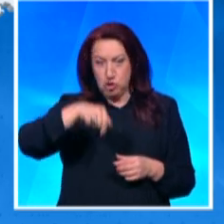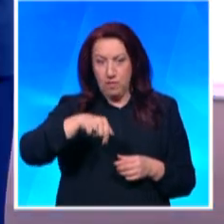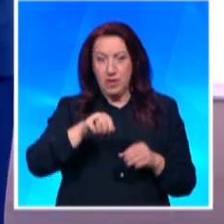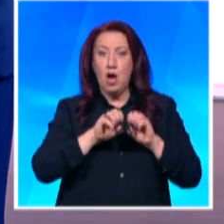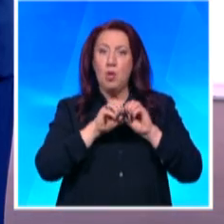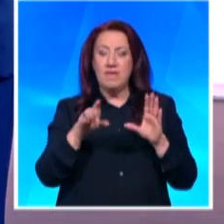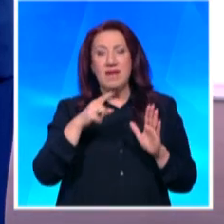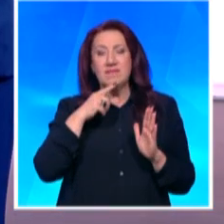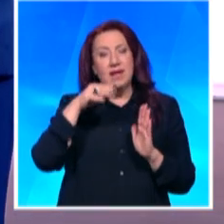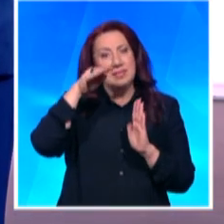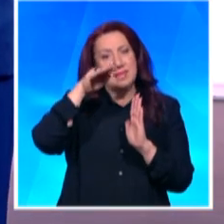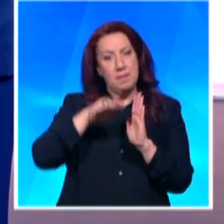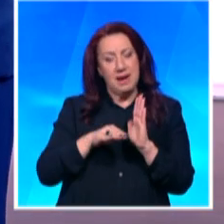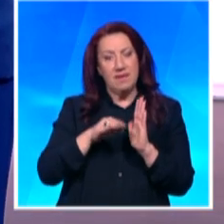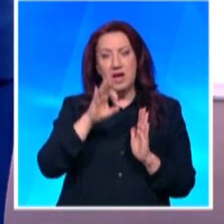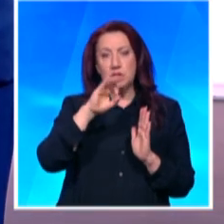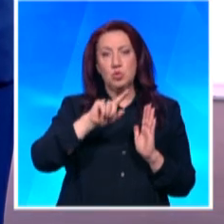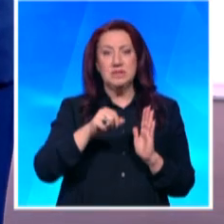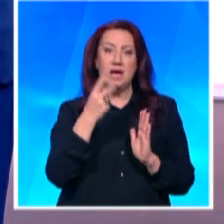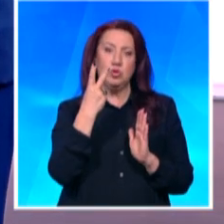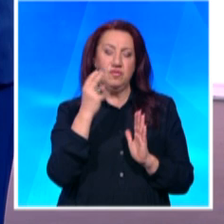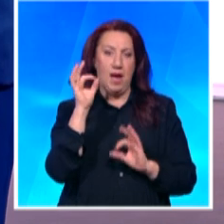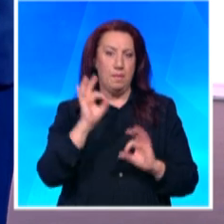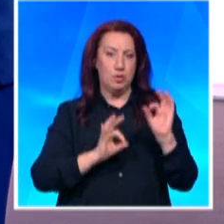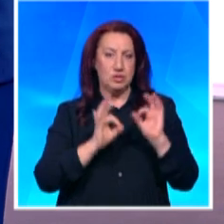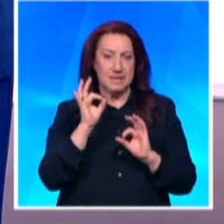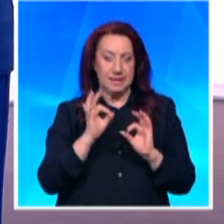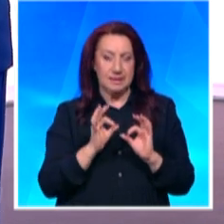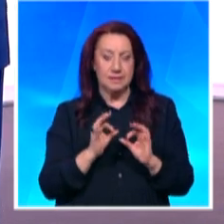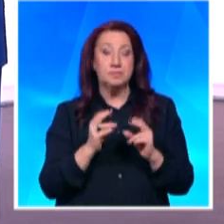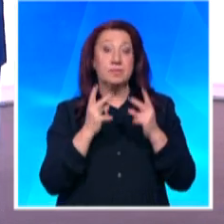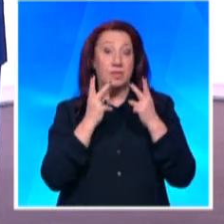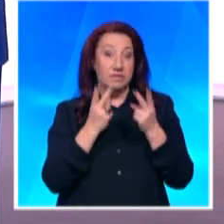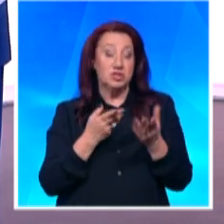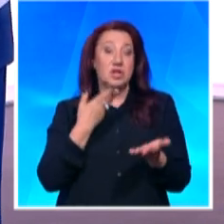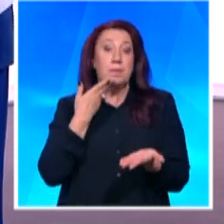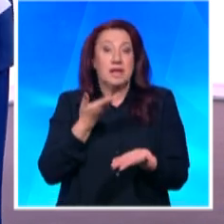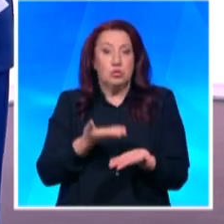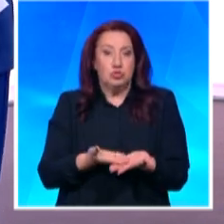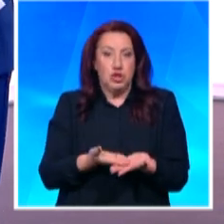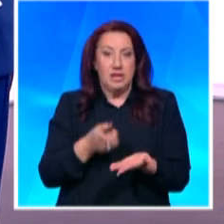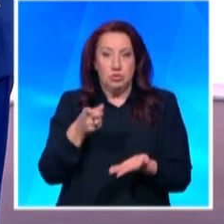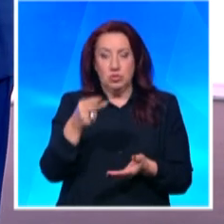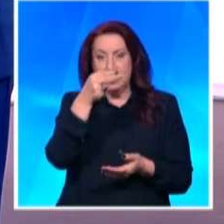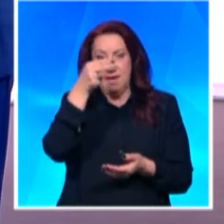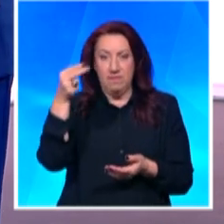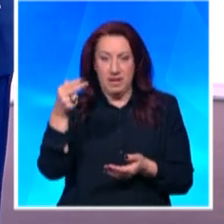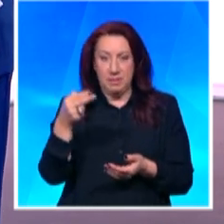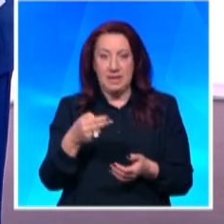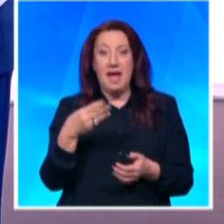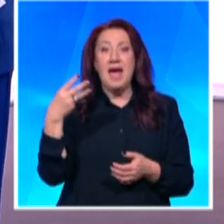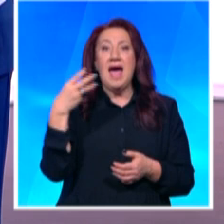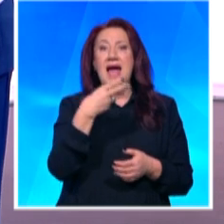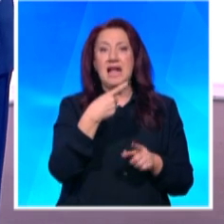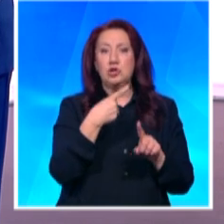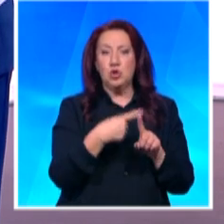обявило намаление на тарифата с 0,2%. А ето и предложенията на енергодружествата. Електрохолд